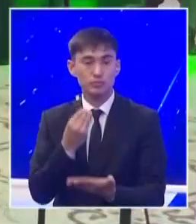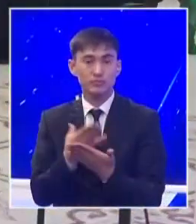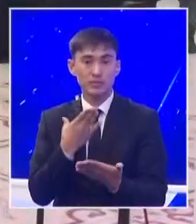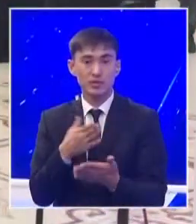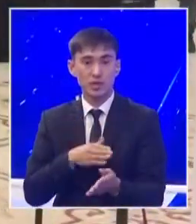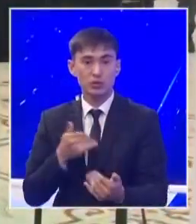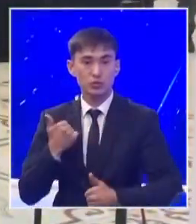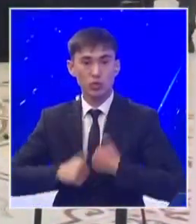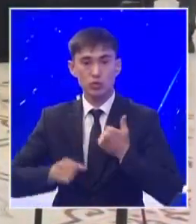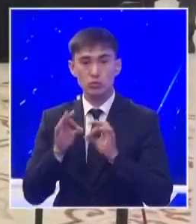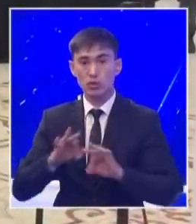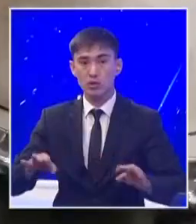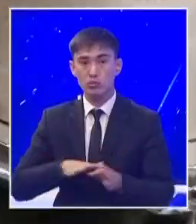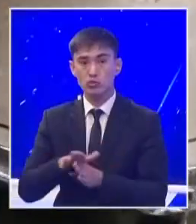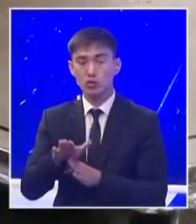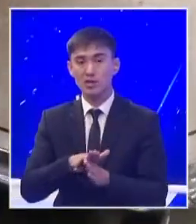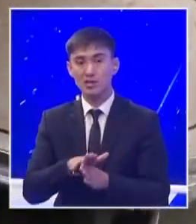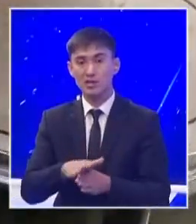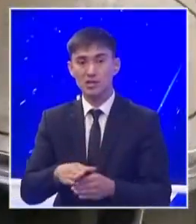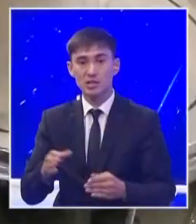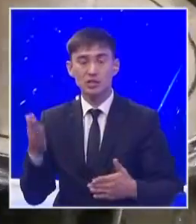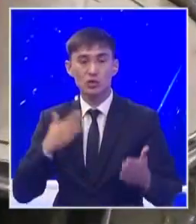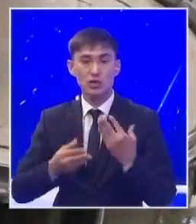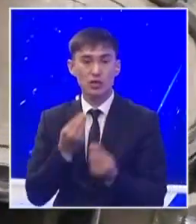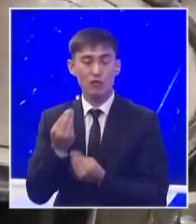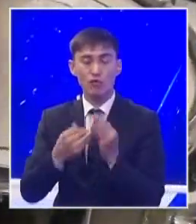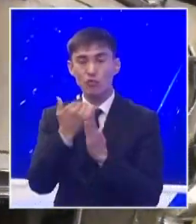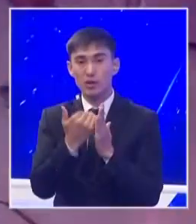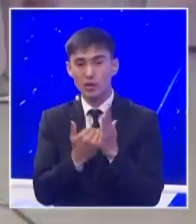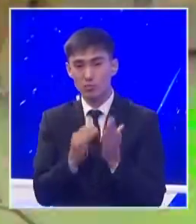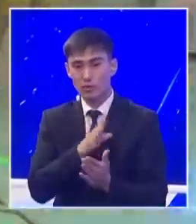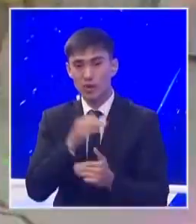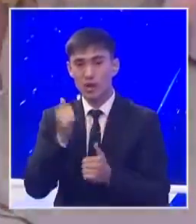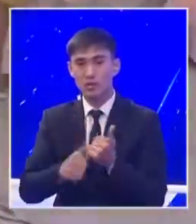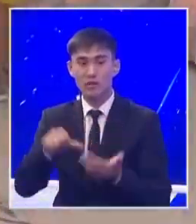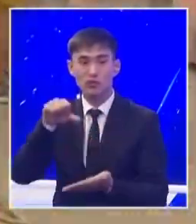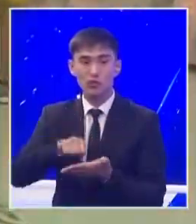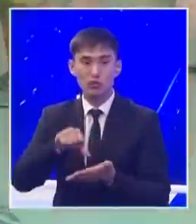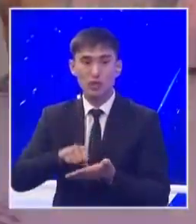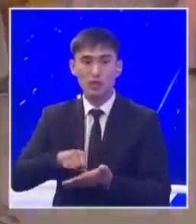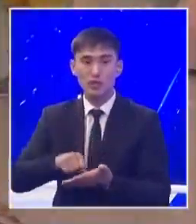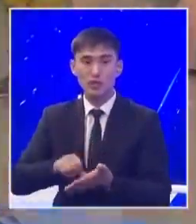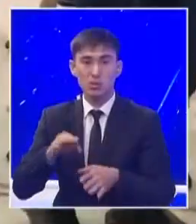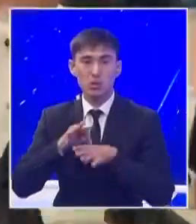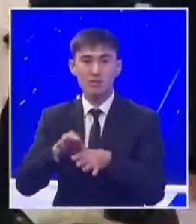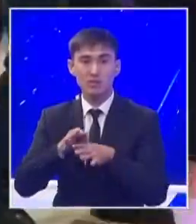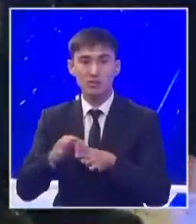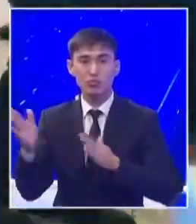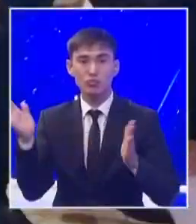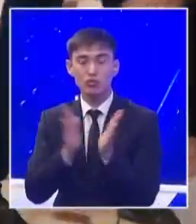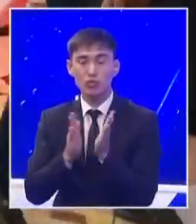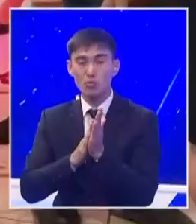достоинству исполнение музыкальных произведений и задорную игровую программу. Каждое выступление участников сопровождалось